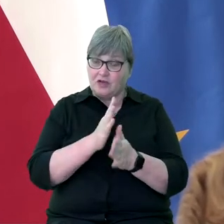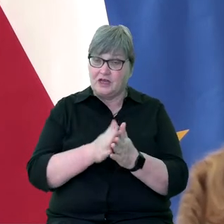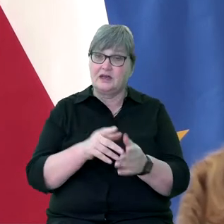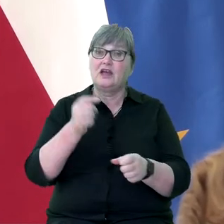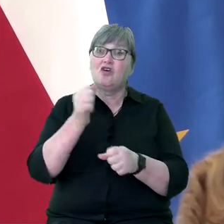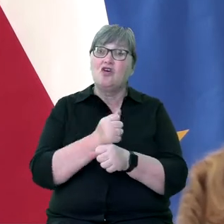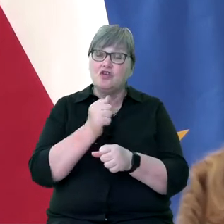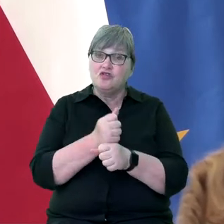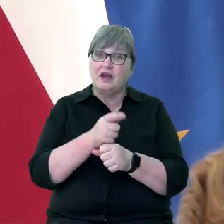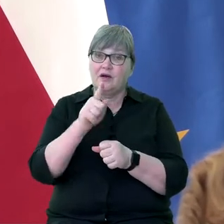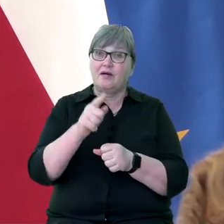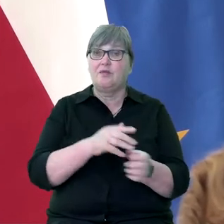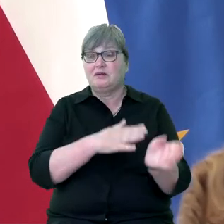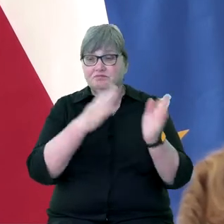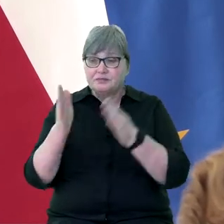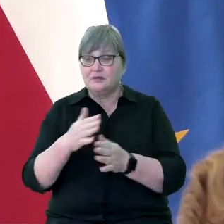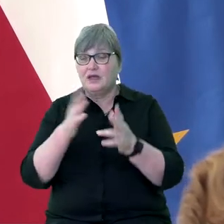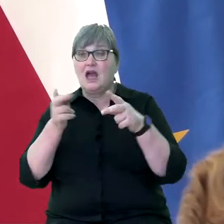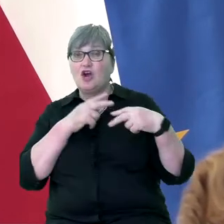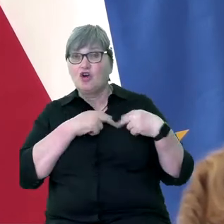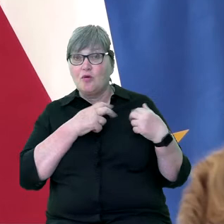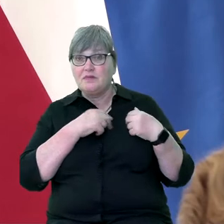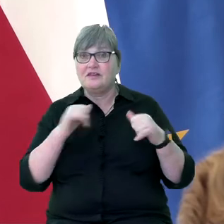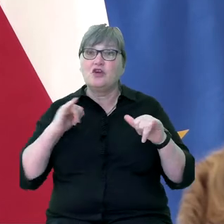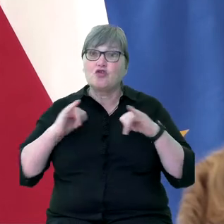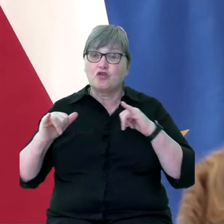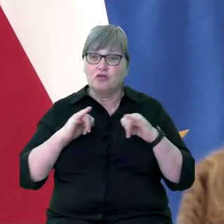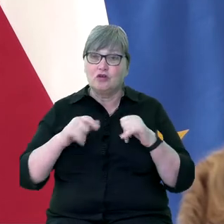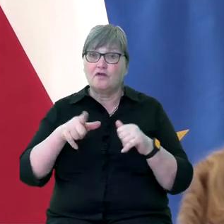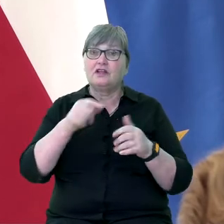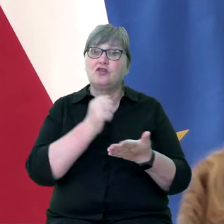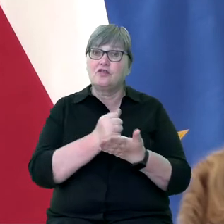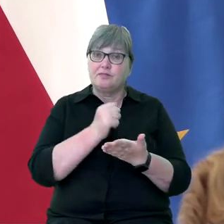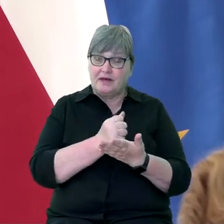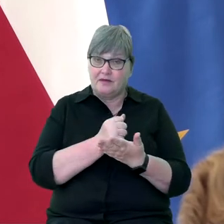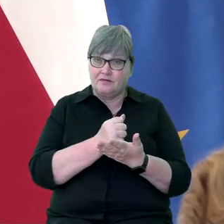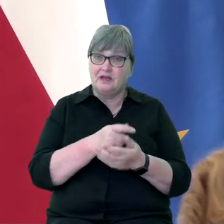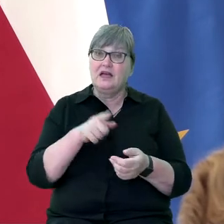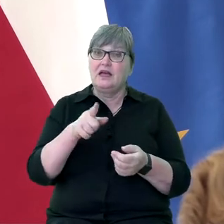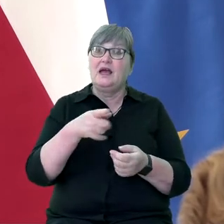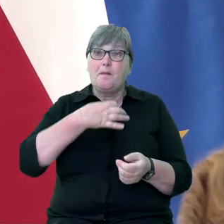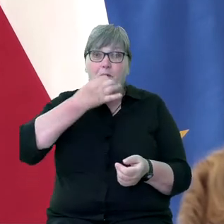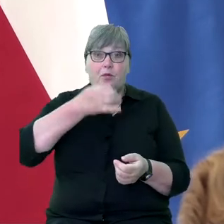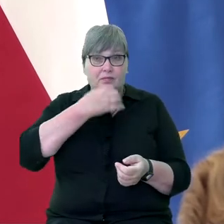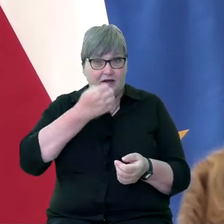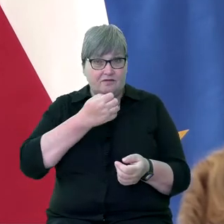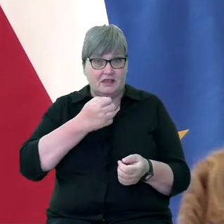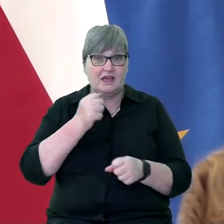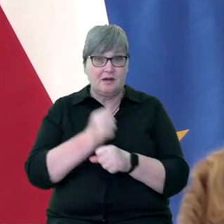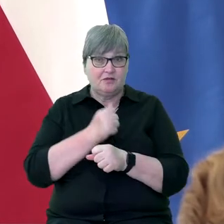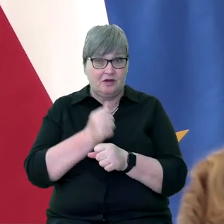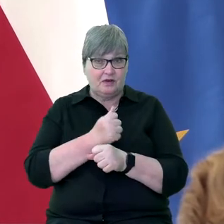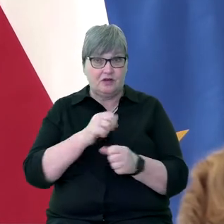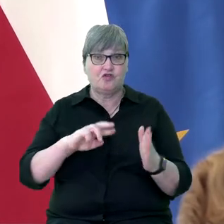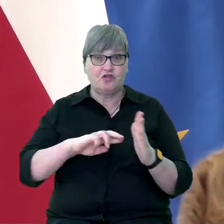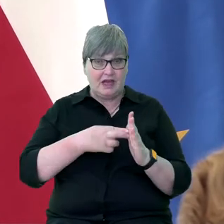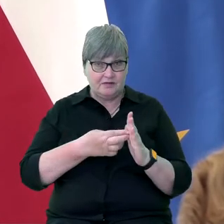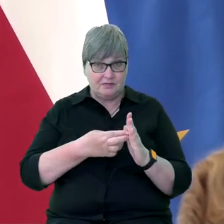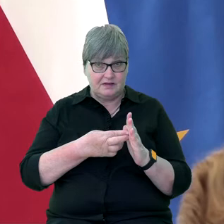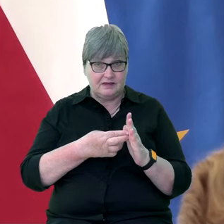kolejne komisje rządowe do spraw usprawnienia działalności administracji, które